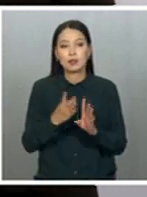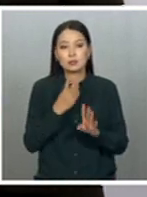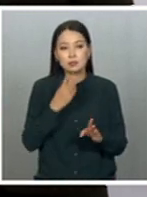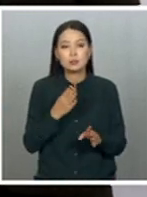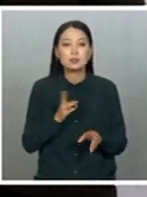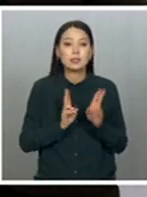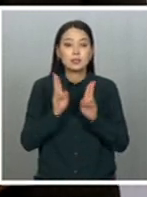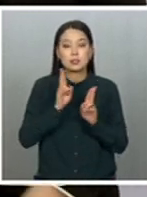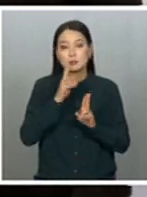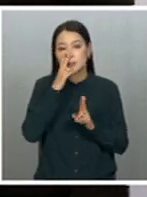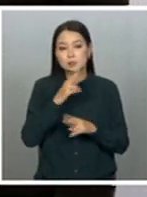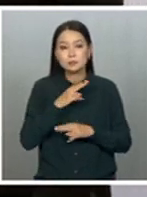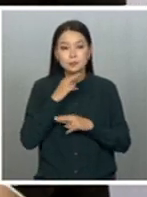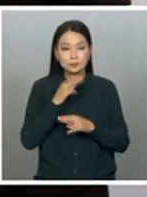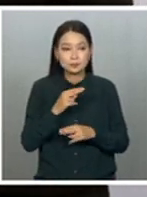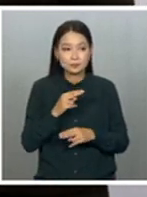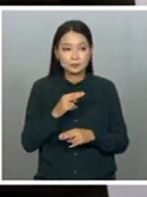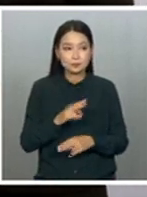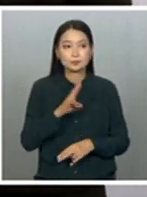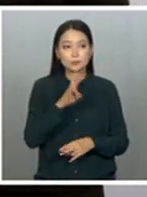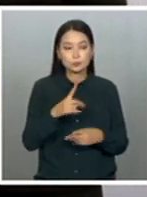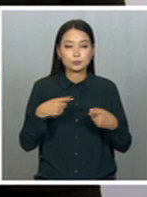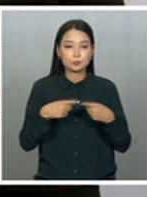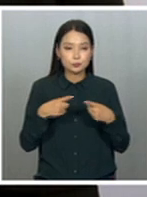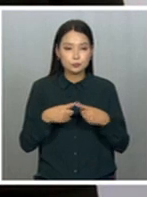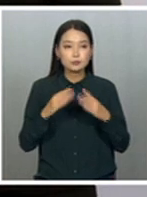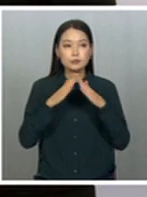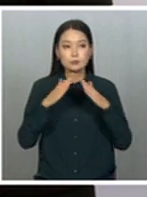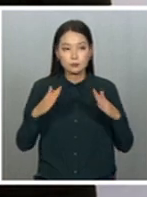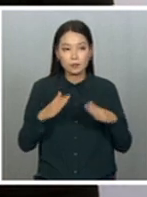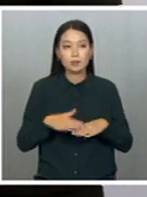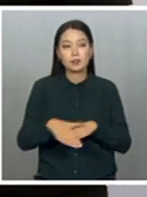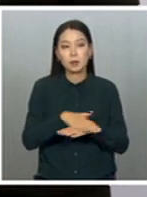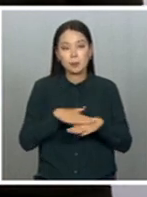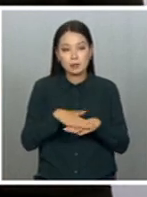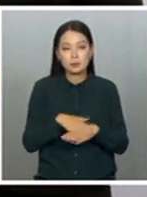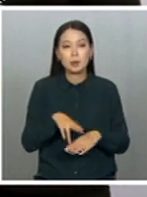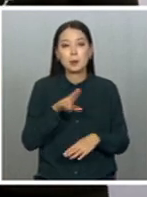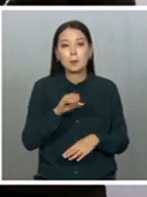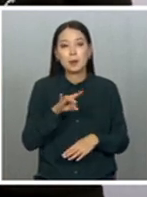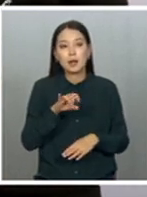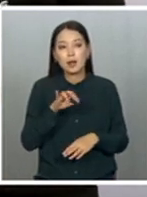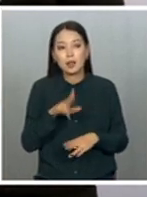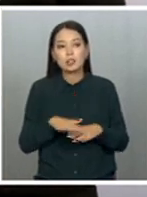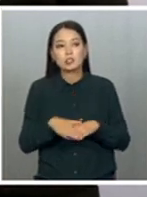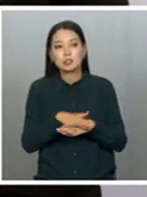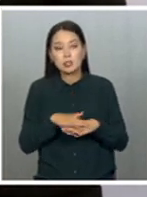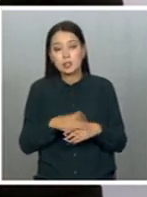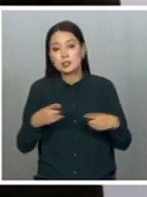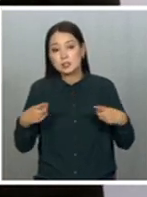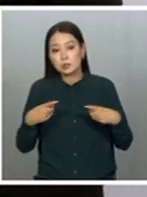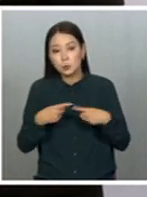анықтамаға тоқталайық. N бұрышты пирамиданы табанына параллель жазықтықпен қиып